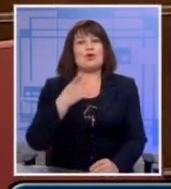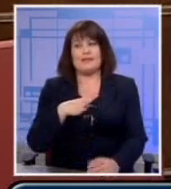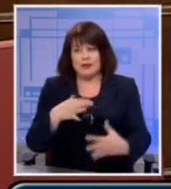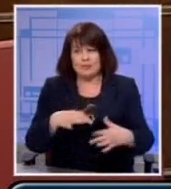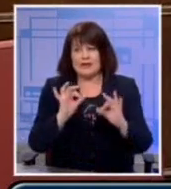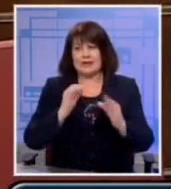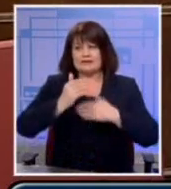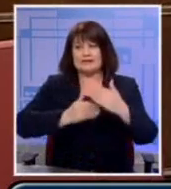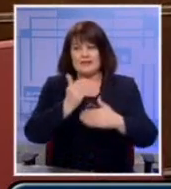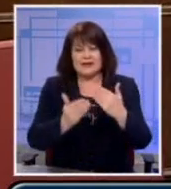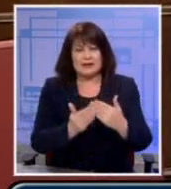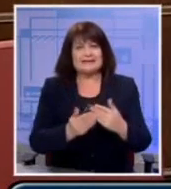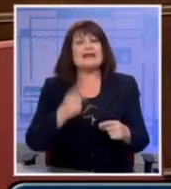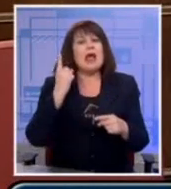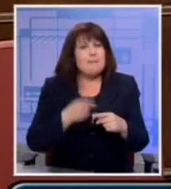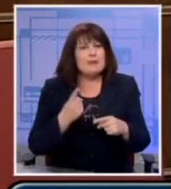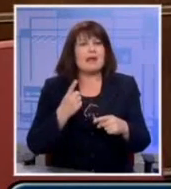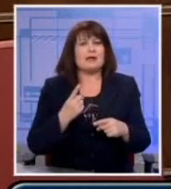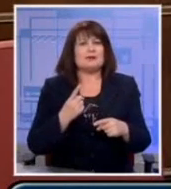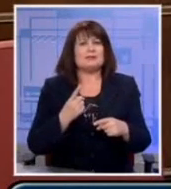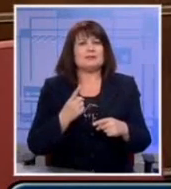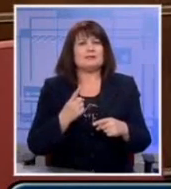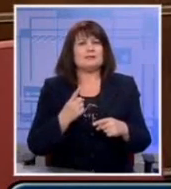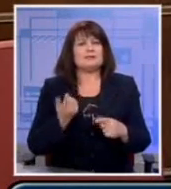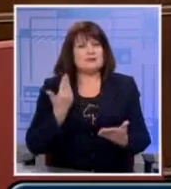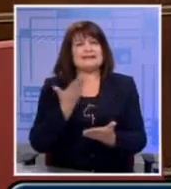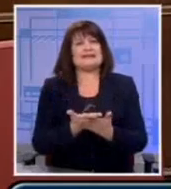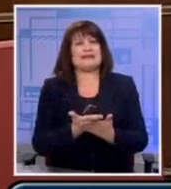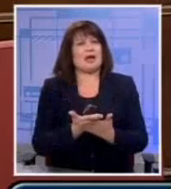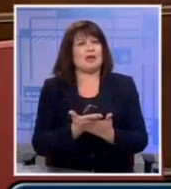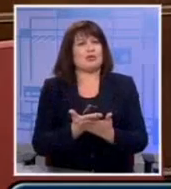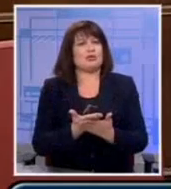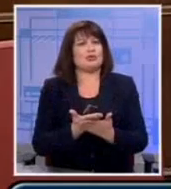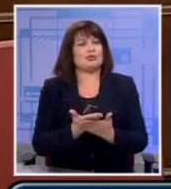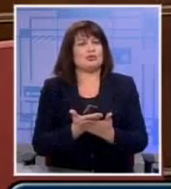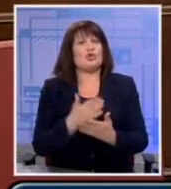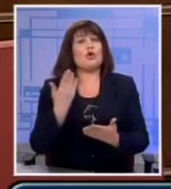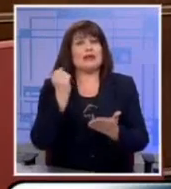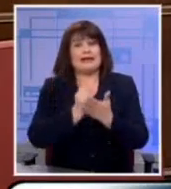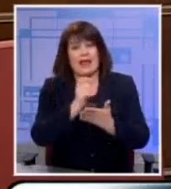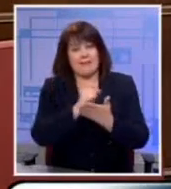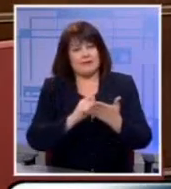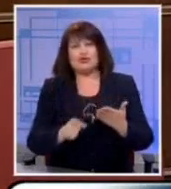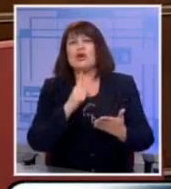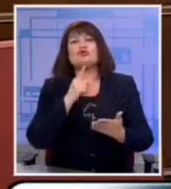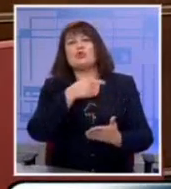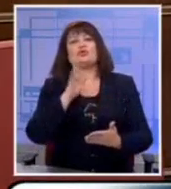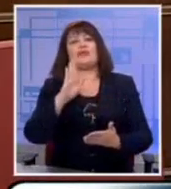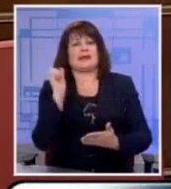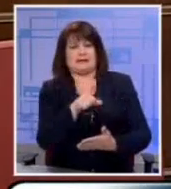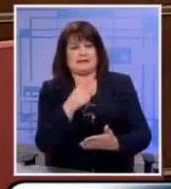διαδικασία, πάρα πολύ απλά. Αυτό που ζητάω είναι όταν έχετε επιστολές όπως αυτή του κυρίου